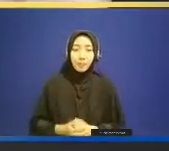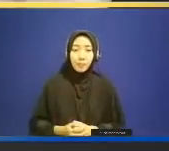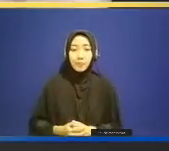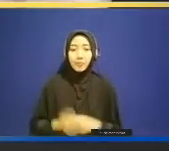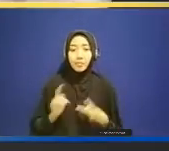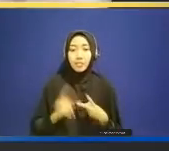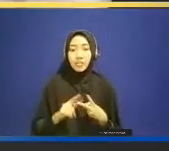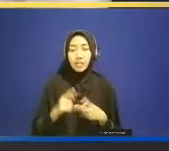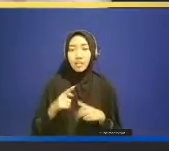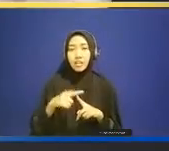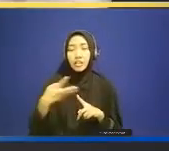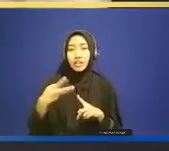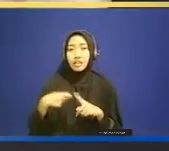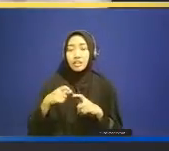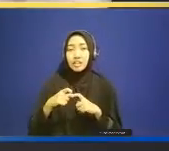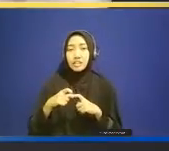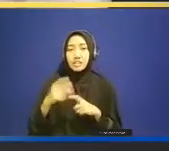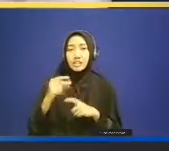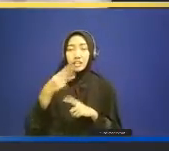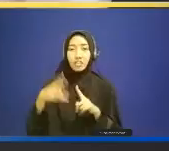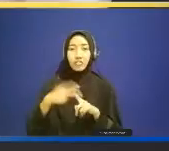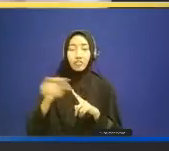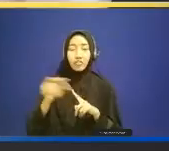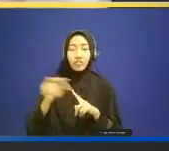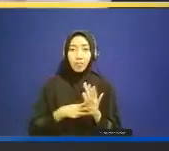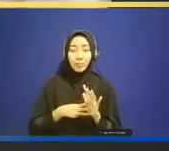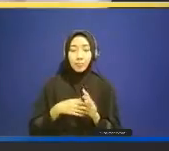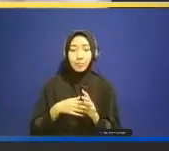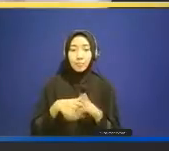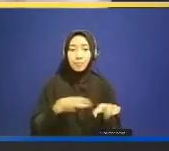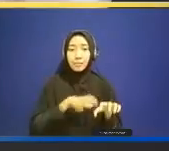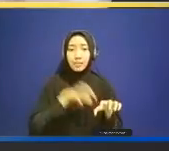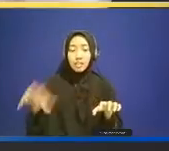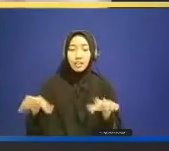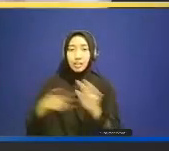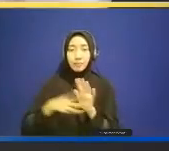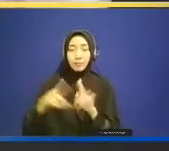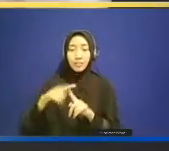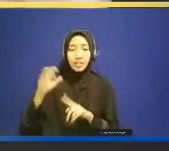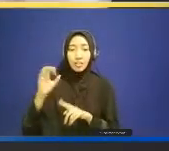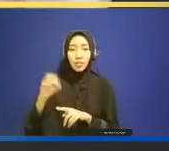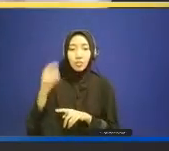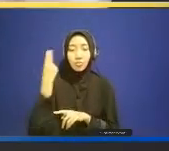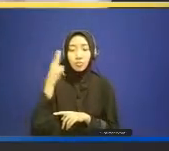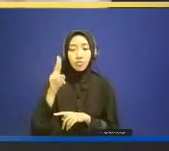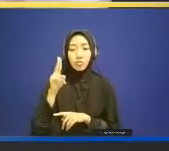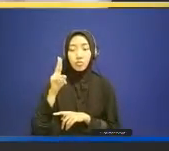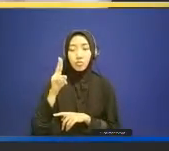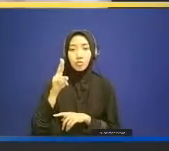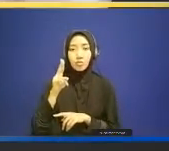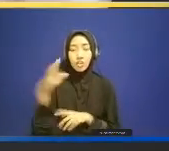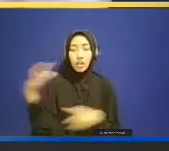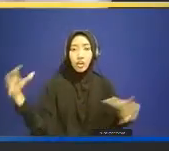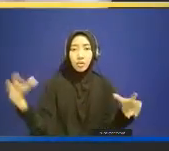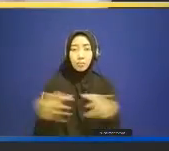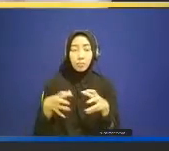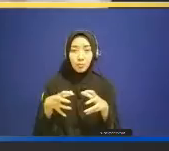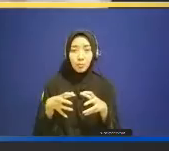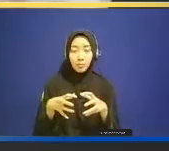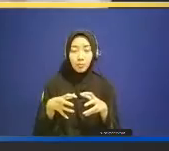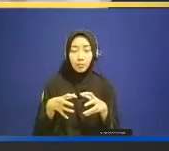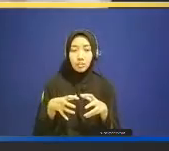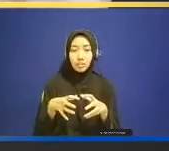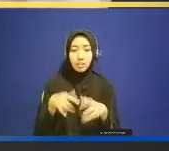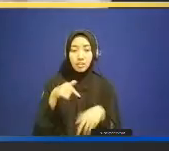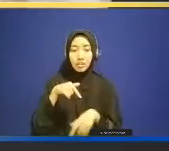teks reform Ya itu bisa kita lakukan misalnya dengan memindahkan MP ini buat yang yang hadir ada